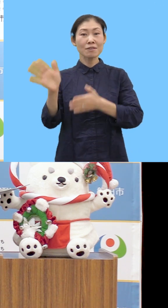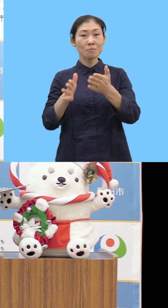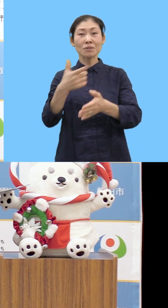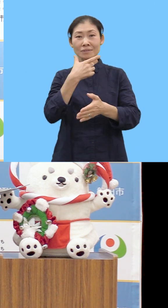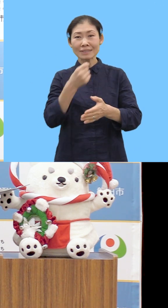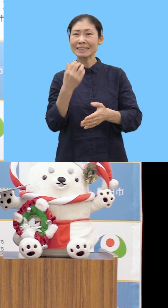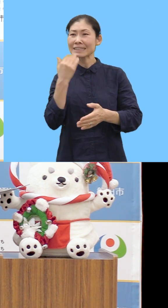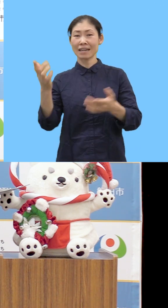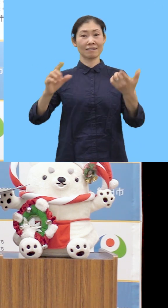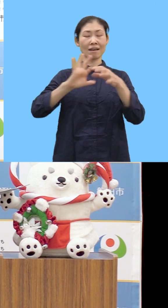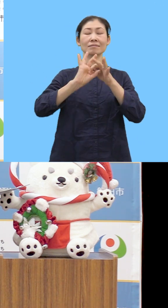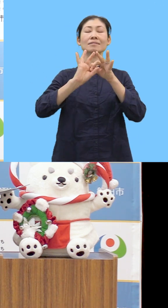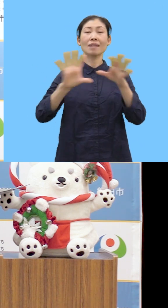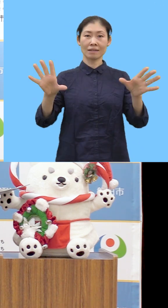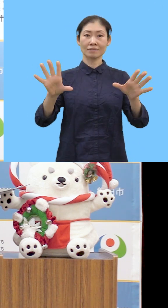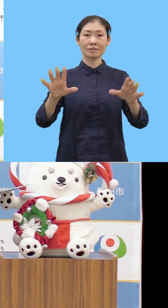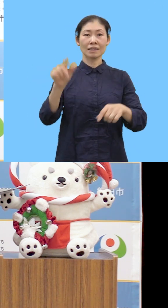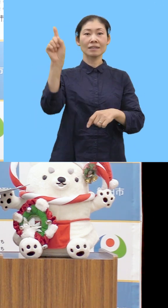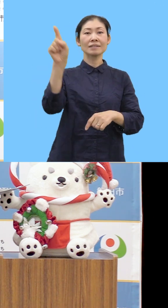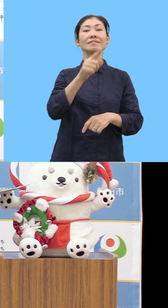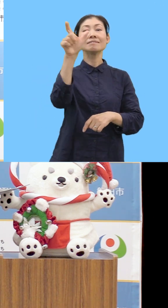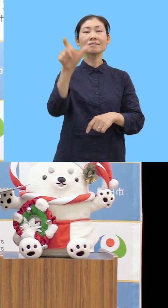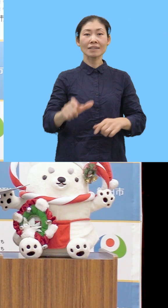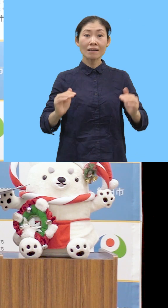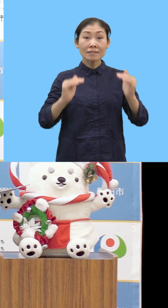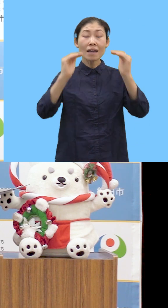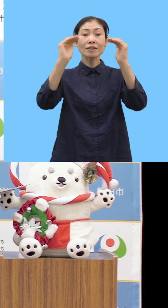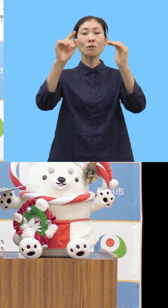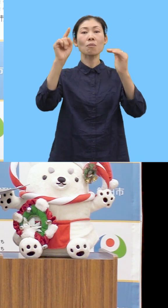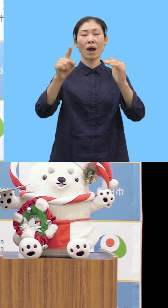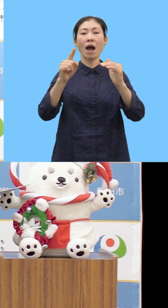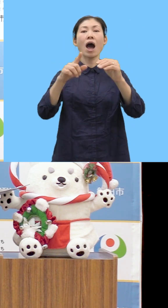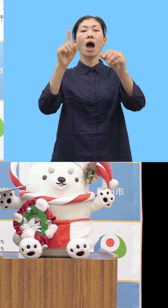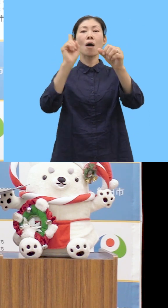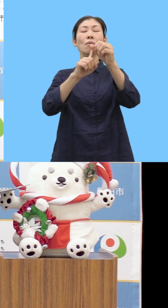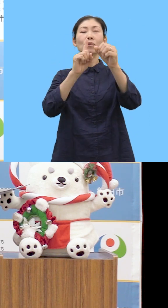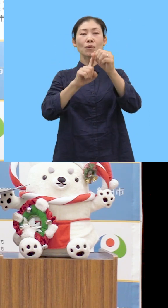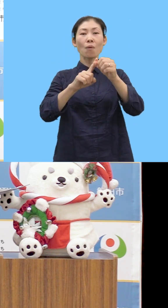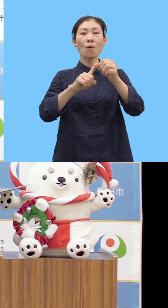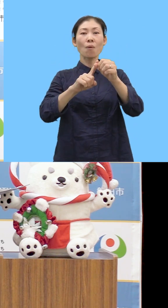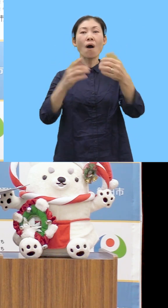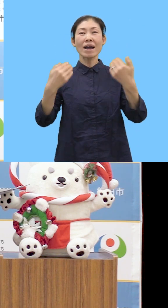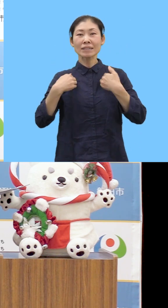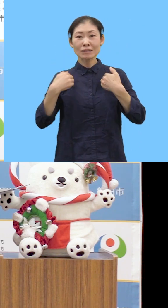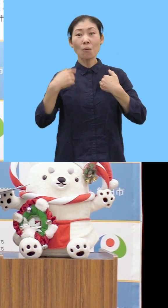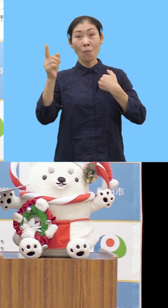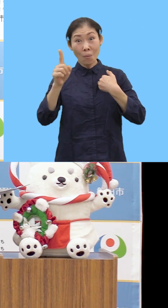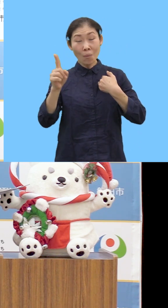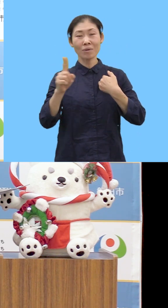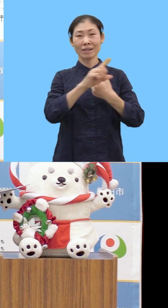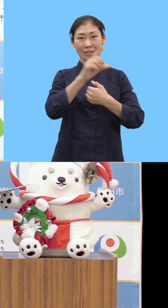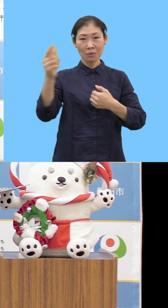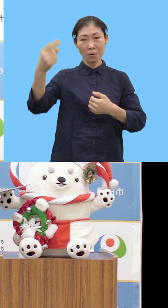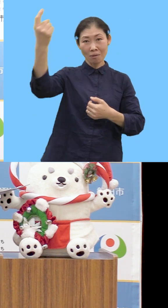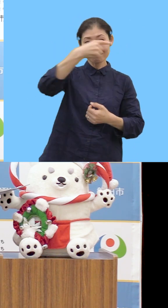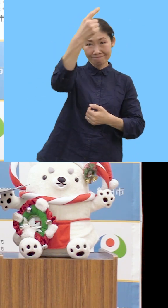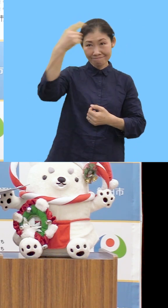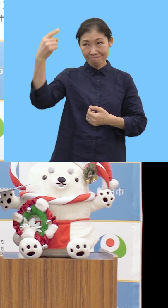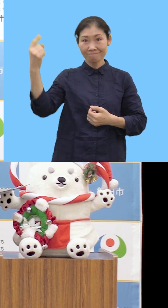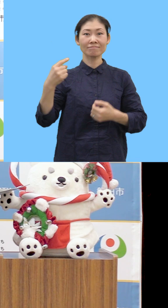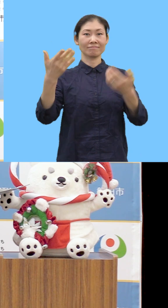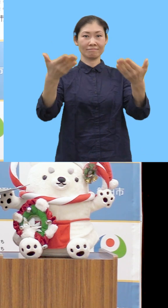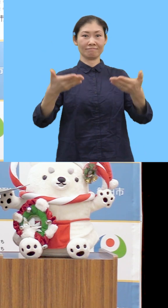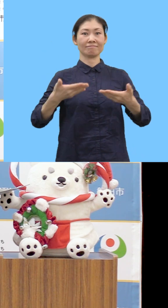はこういう要素が必要だよとか、こういうモチベーションとかこういう目標が必要なんだよなんていうこともプロの選手たち一生懸命教えてくれてましたので